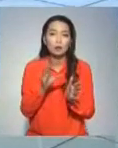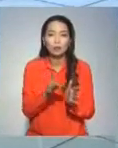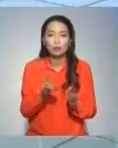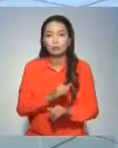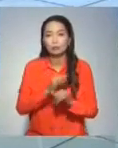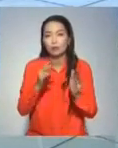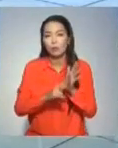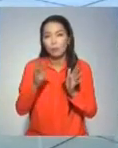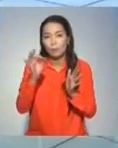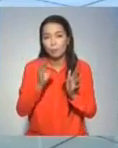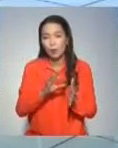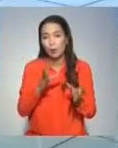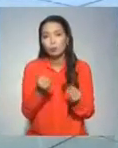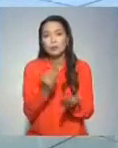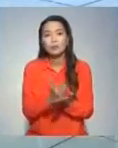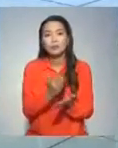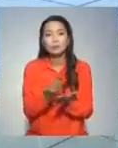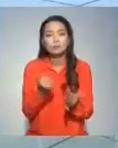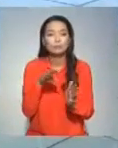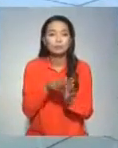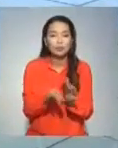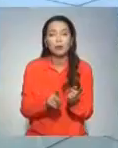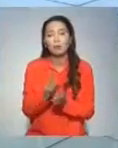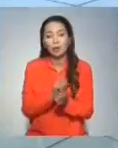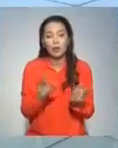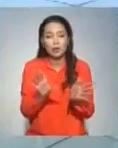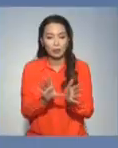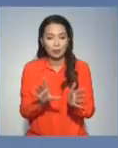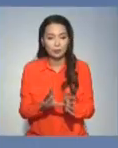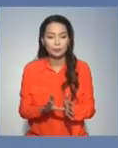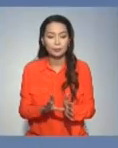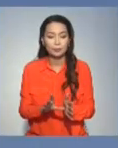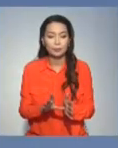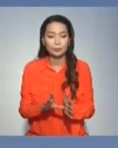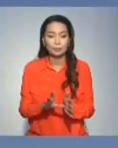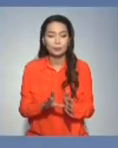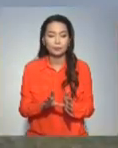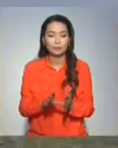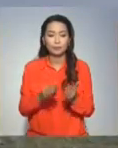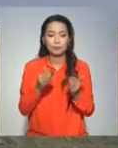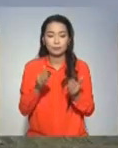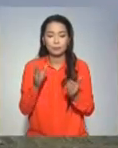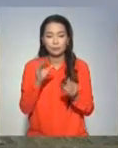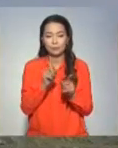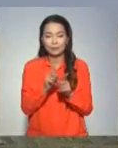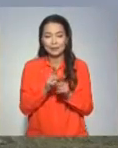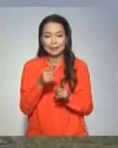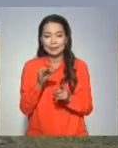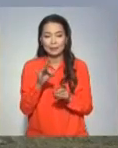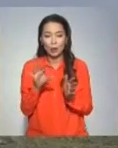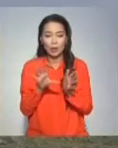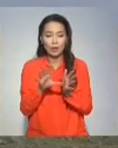с учетом действующих и вводимых возобновляемых источников энергии. Солнечные батареи, ветряные